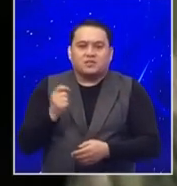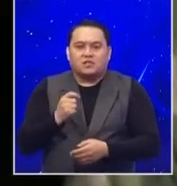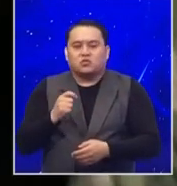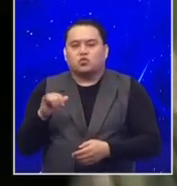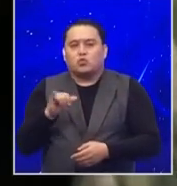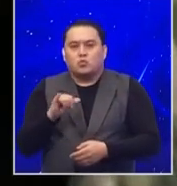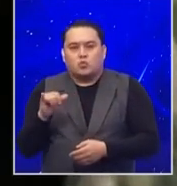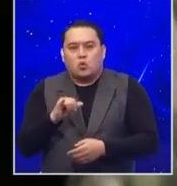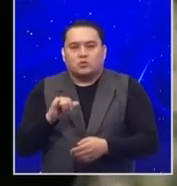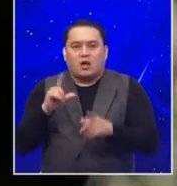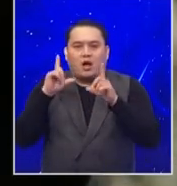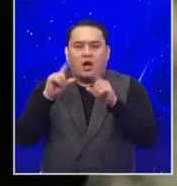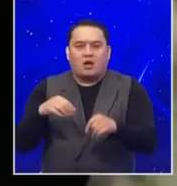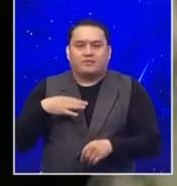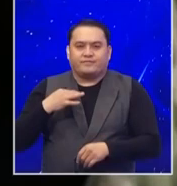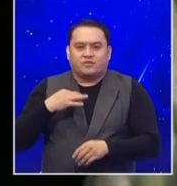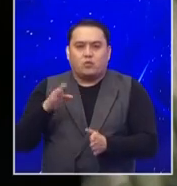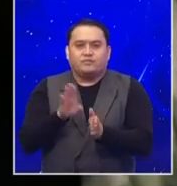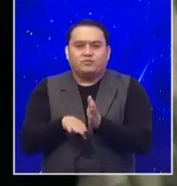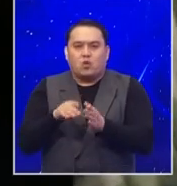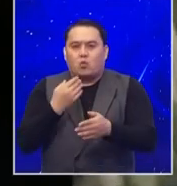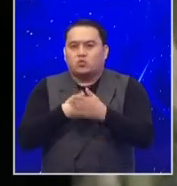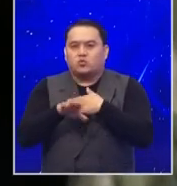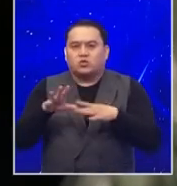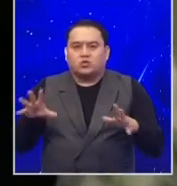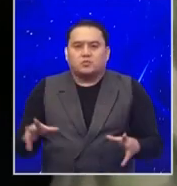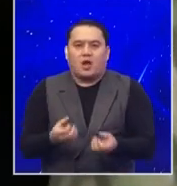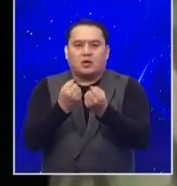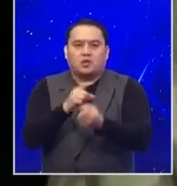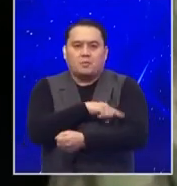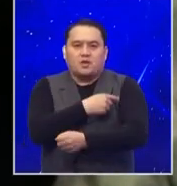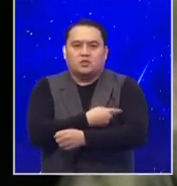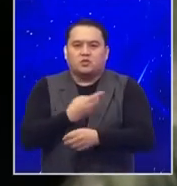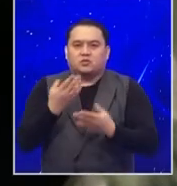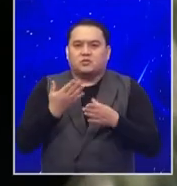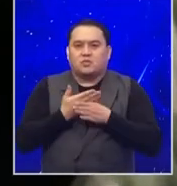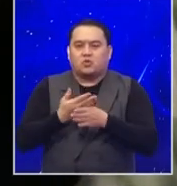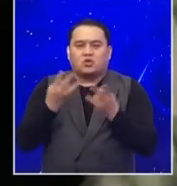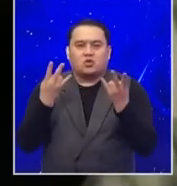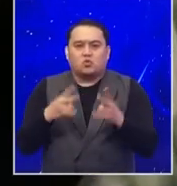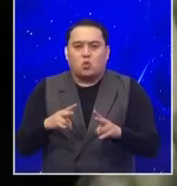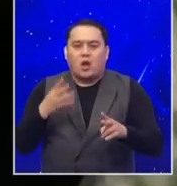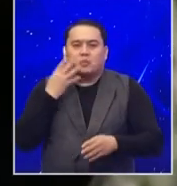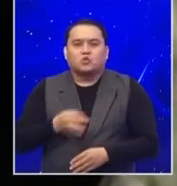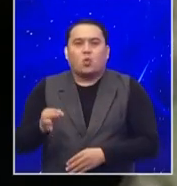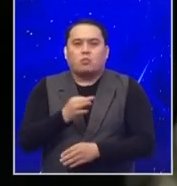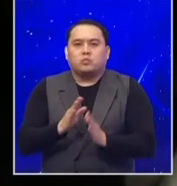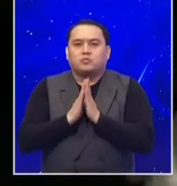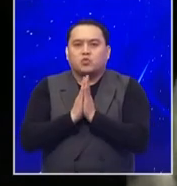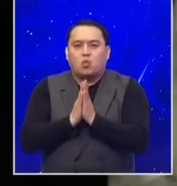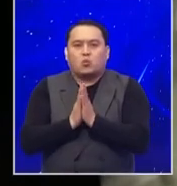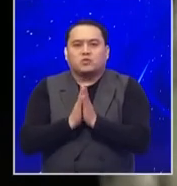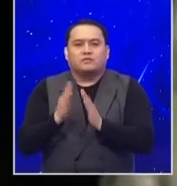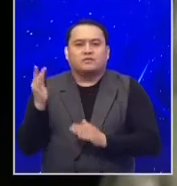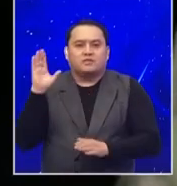люди продолжают выезжать и подвергать себя опасности. Из спасенных никому медицинская помощь не требовалась. ДЧС Алматинской области призывает